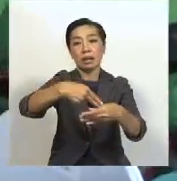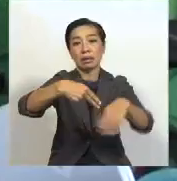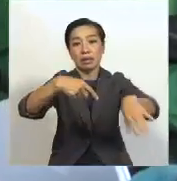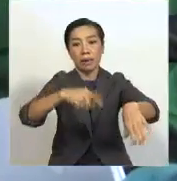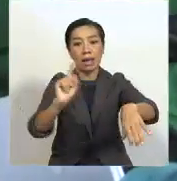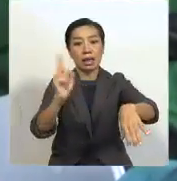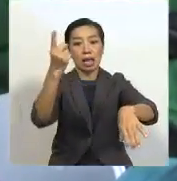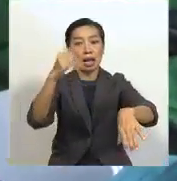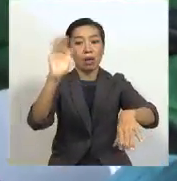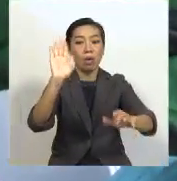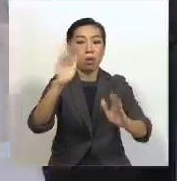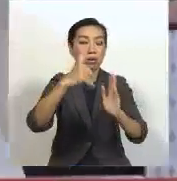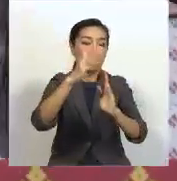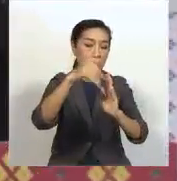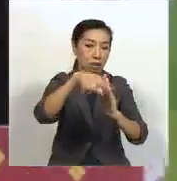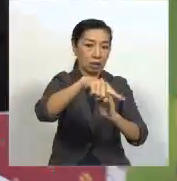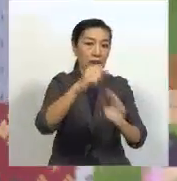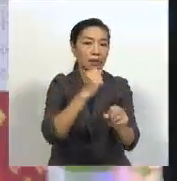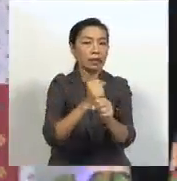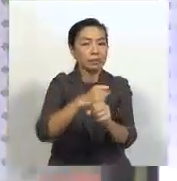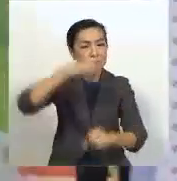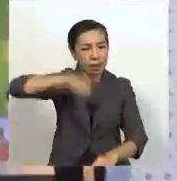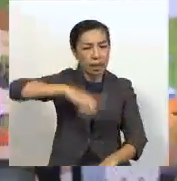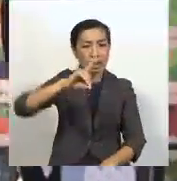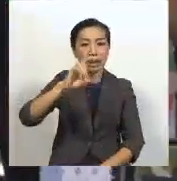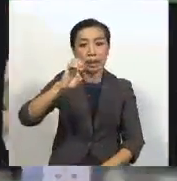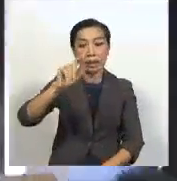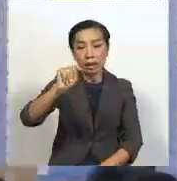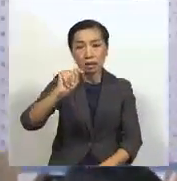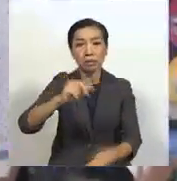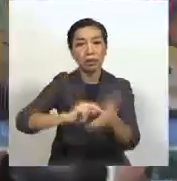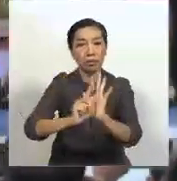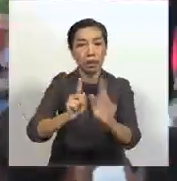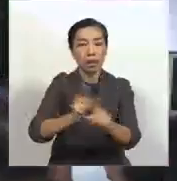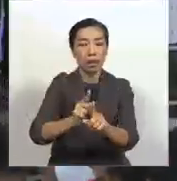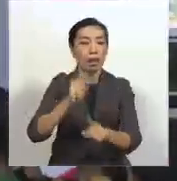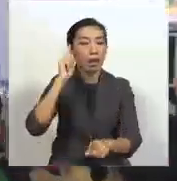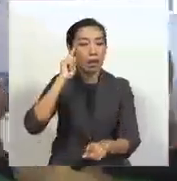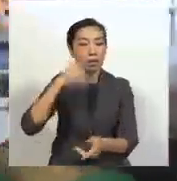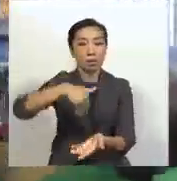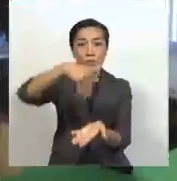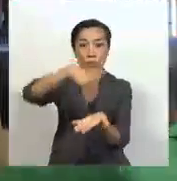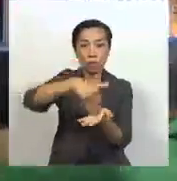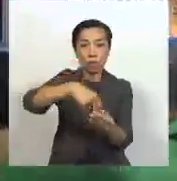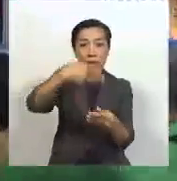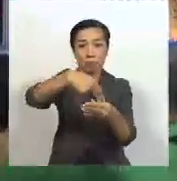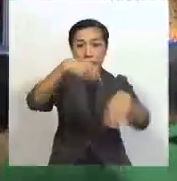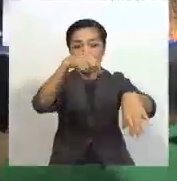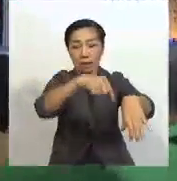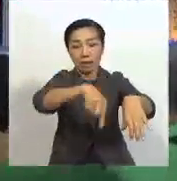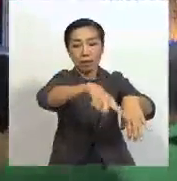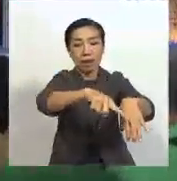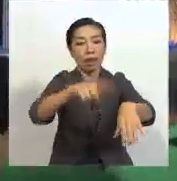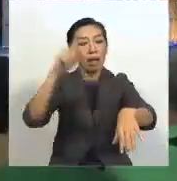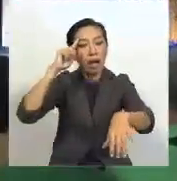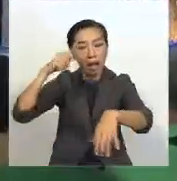อนบนที่เริ่มดำเนินโครงการไทยเด็ดตามเจตนารมณ์ที่จะทำให้สถานีบริการน้ำมันของ OR ทั่วประเทศเป็นพื้นที่ในการสร้าง